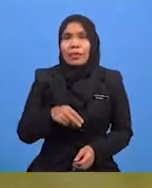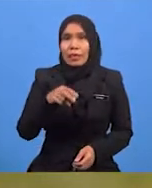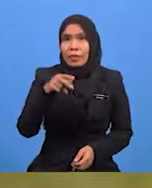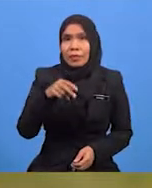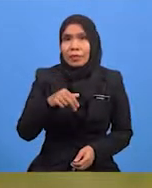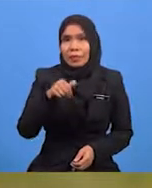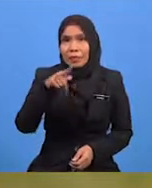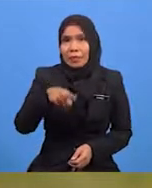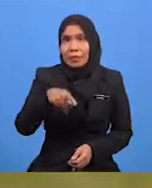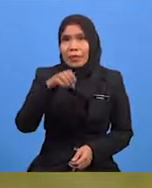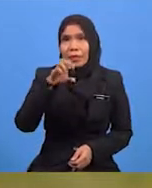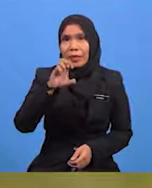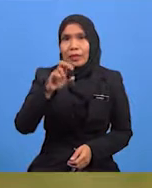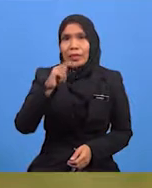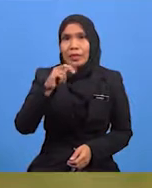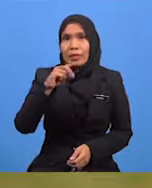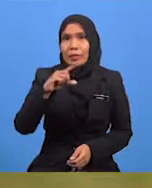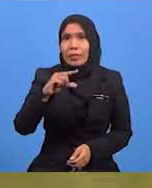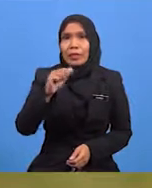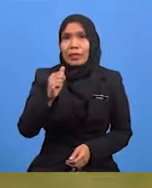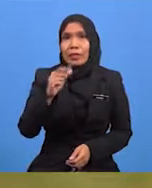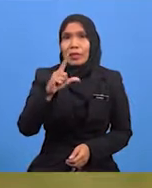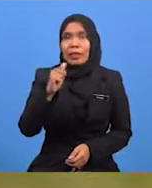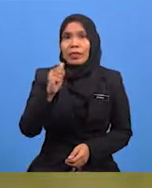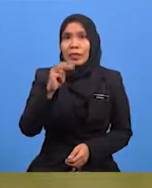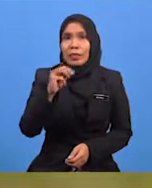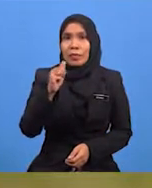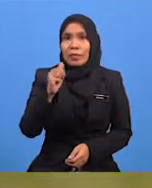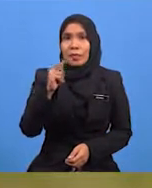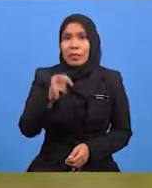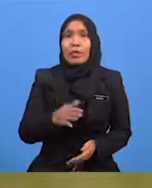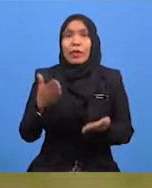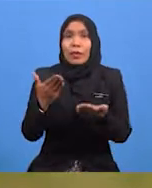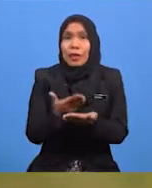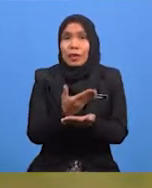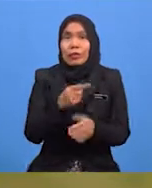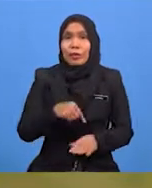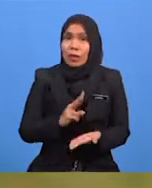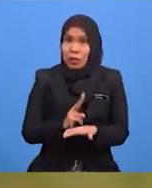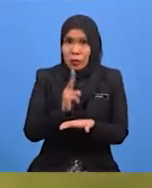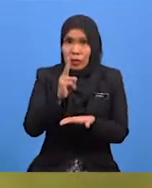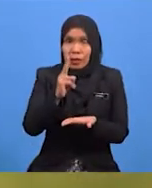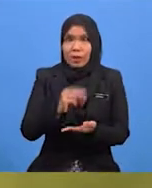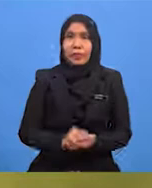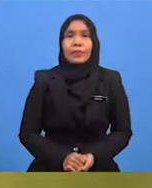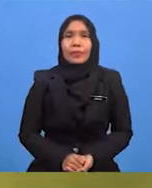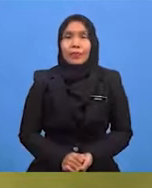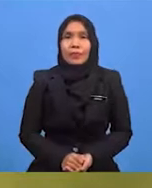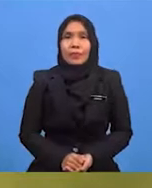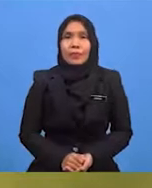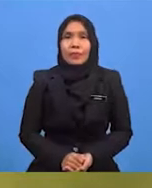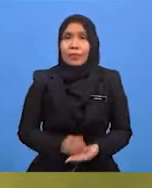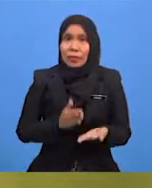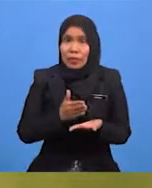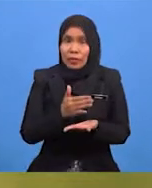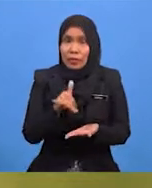mengubah kehidupan anaknya sebagai seorang mahasiswa di universiti. Seterusnya,